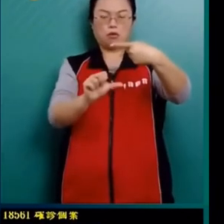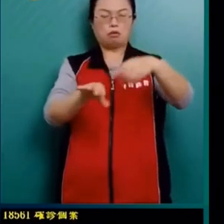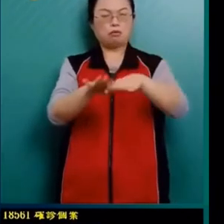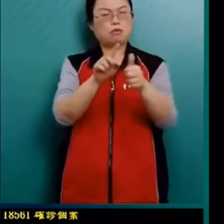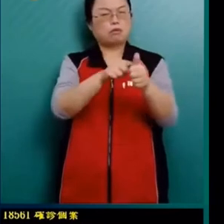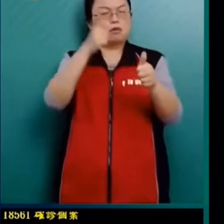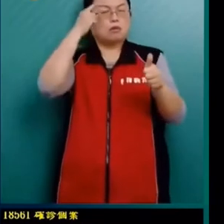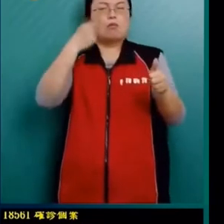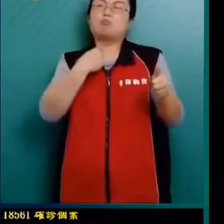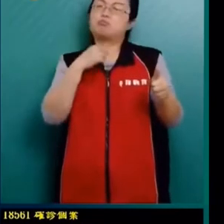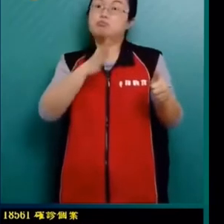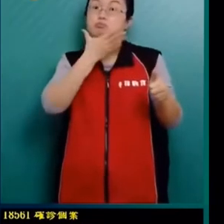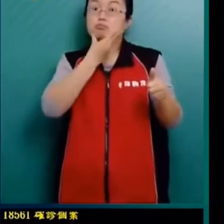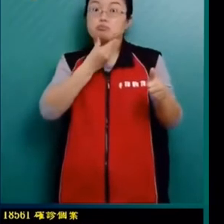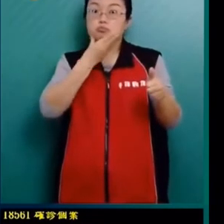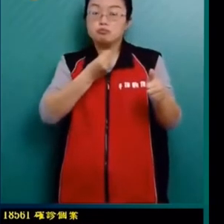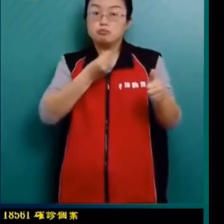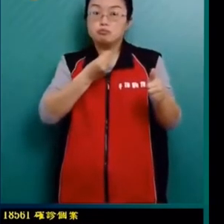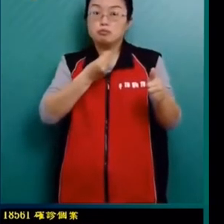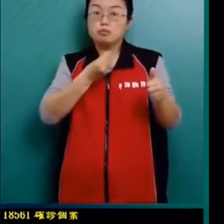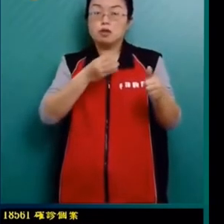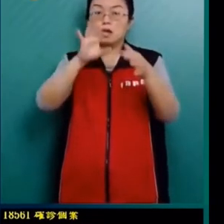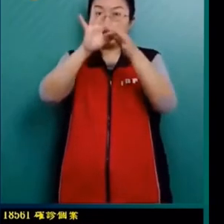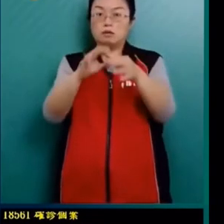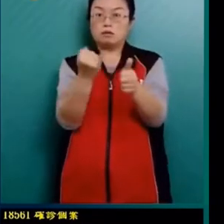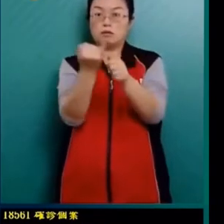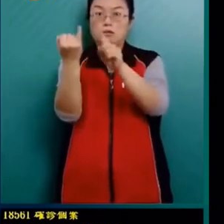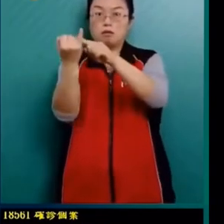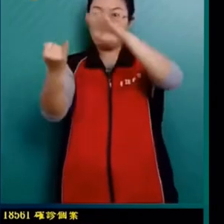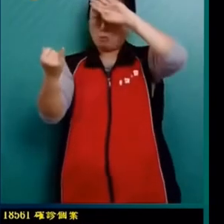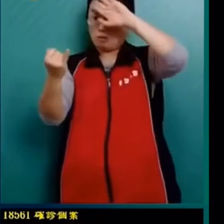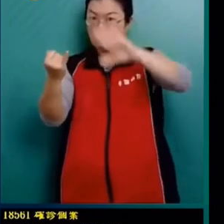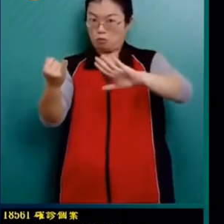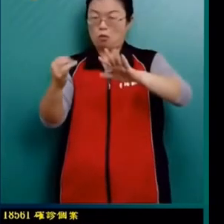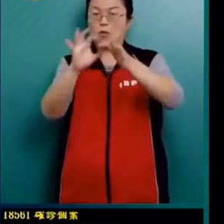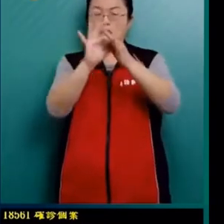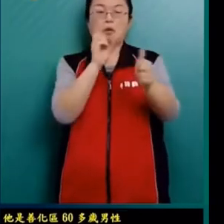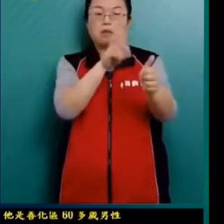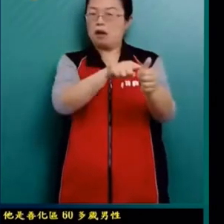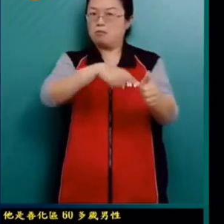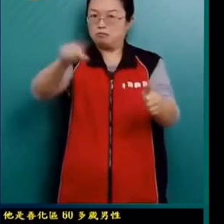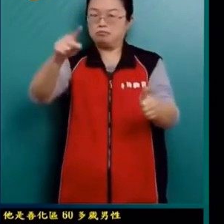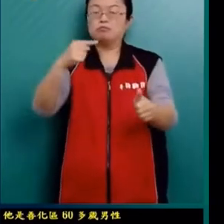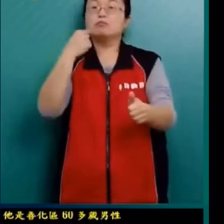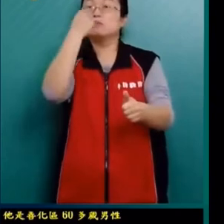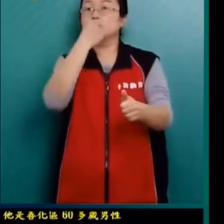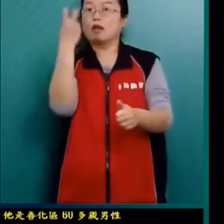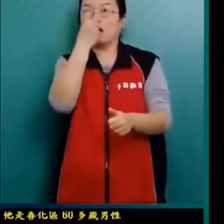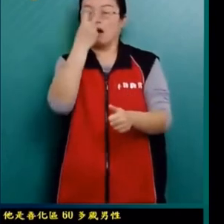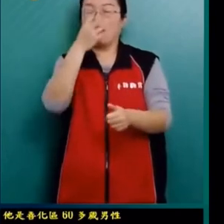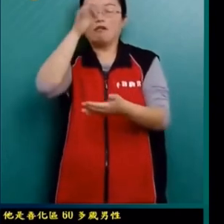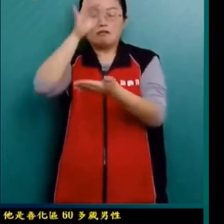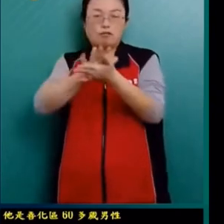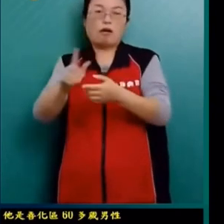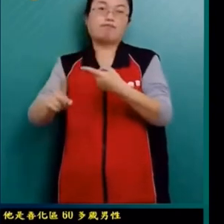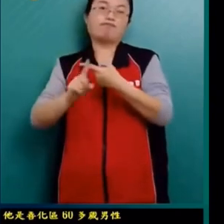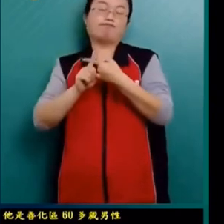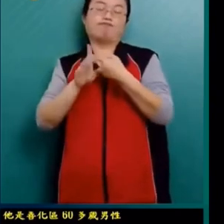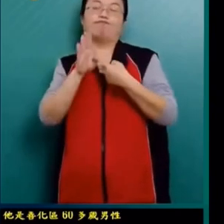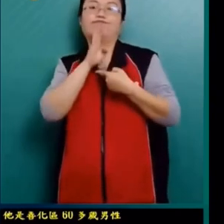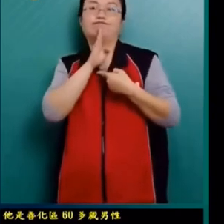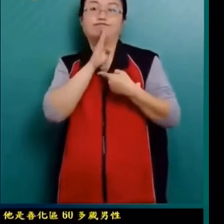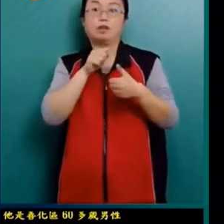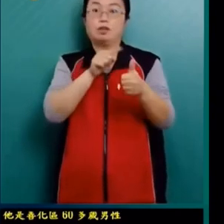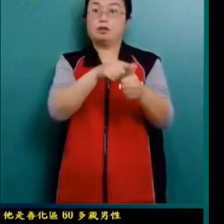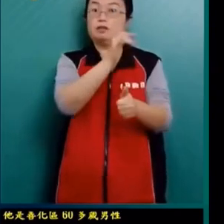咙不适的症状。那因为按18533确诊，所以我们同时安排他到去做我们核酸的检测，后来是阳性。那在他的活动